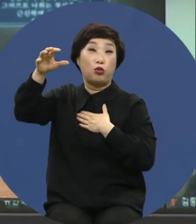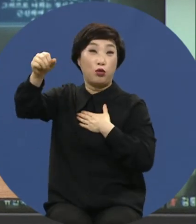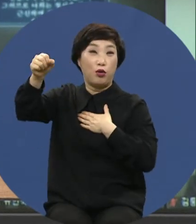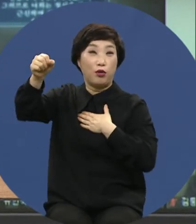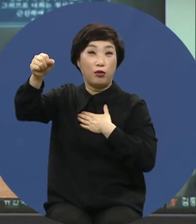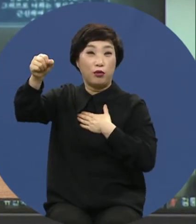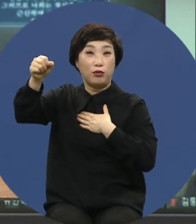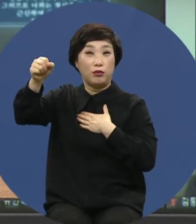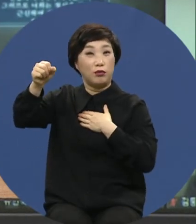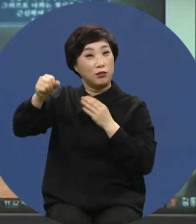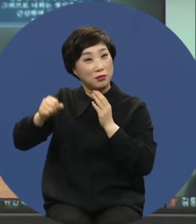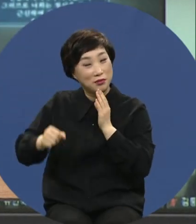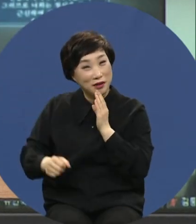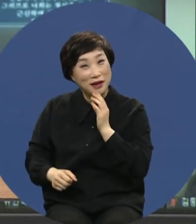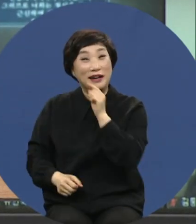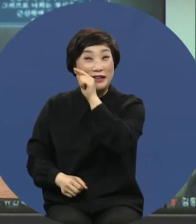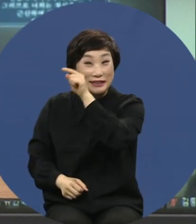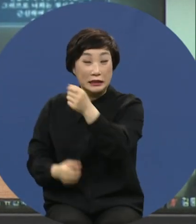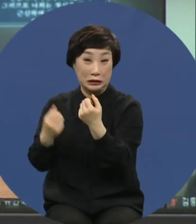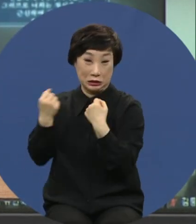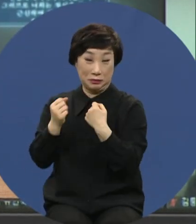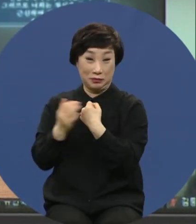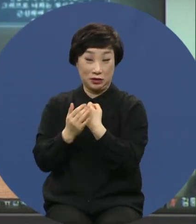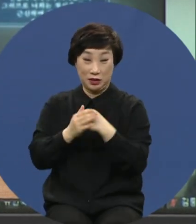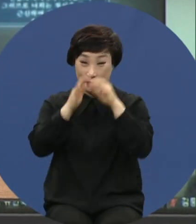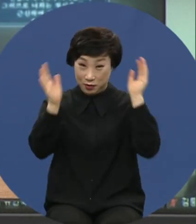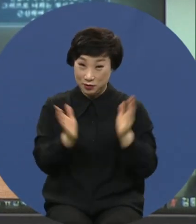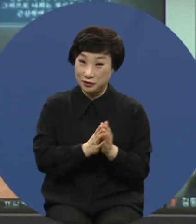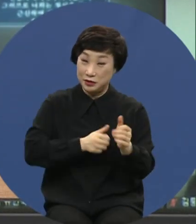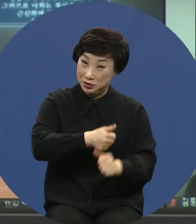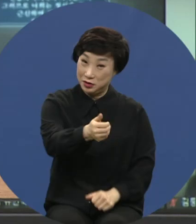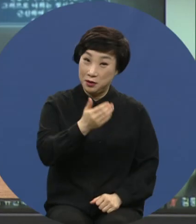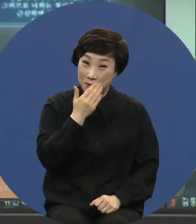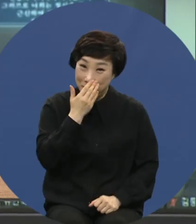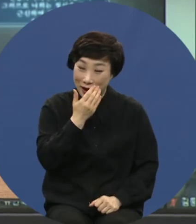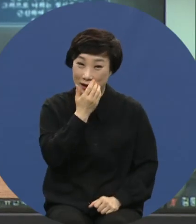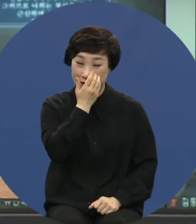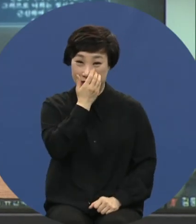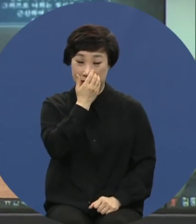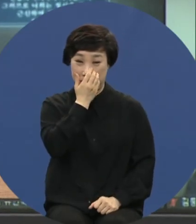것인데 이 힘으로 모든 것을 이기는 것입니다.